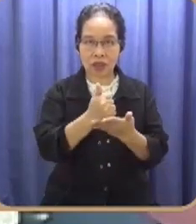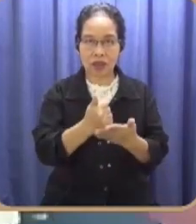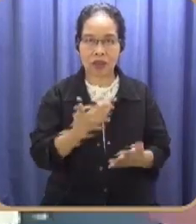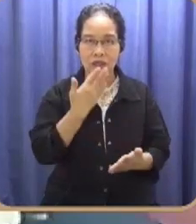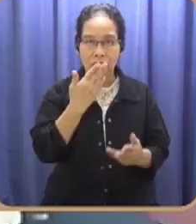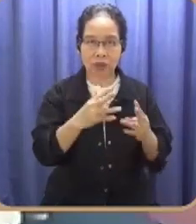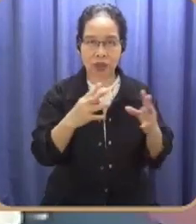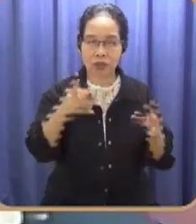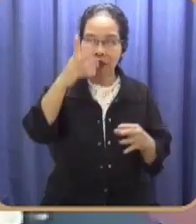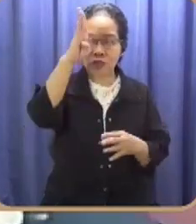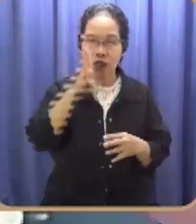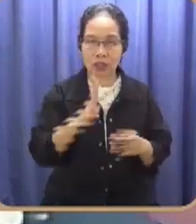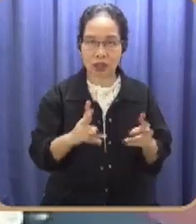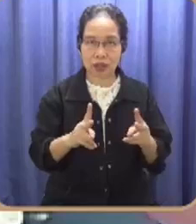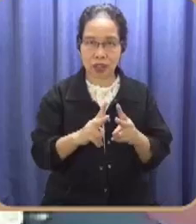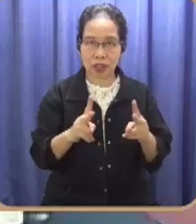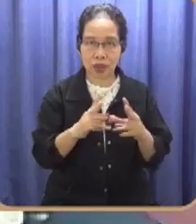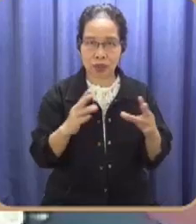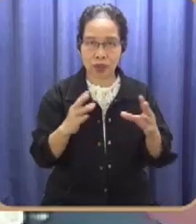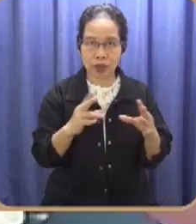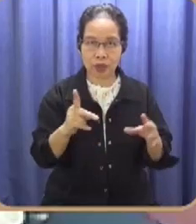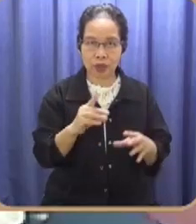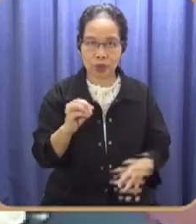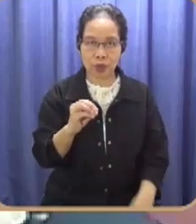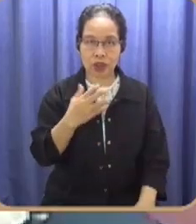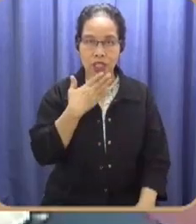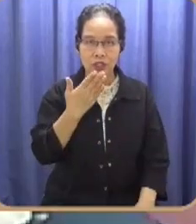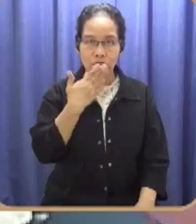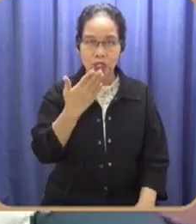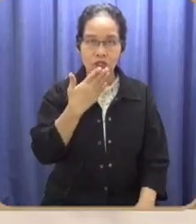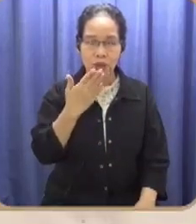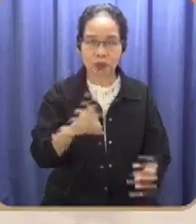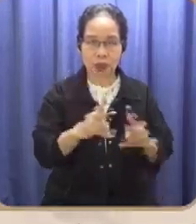Diyos. Maraming salamat po.